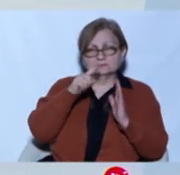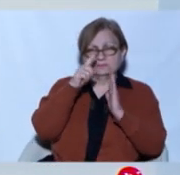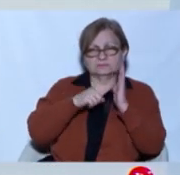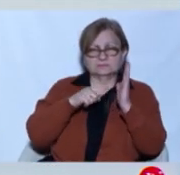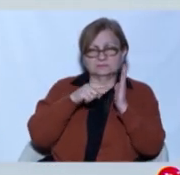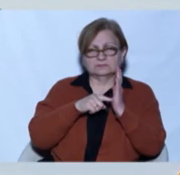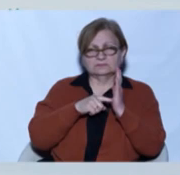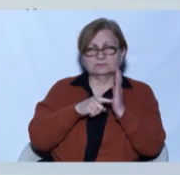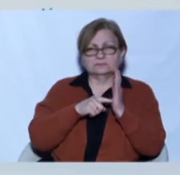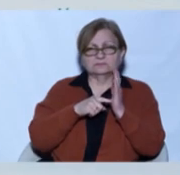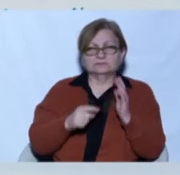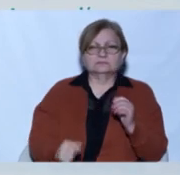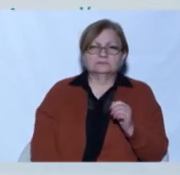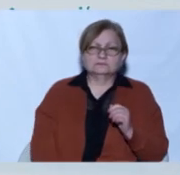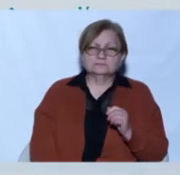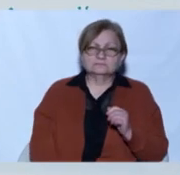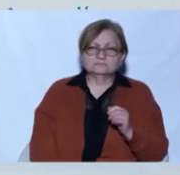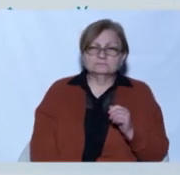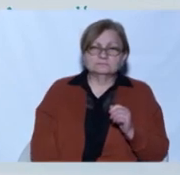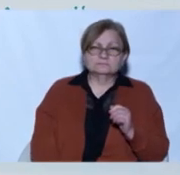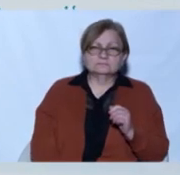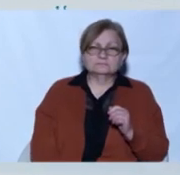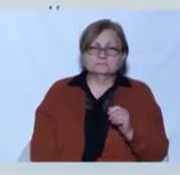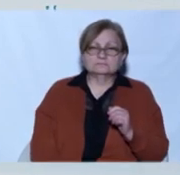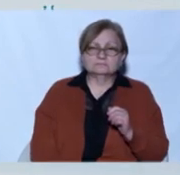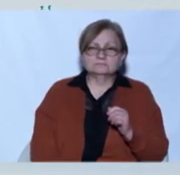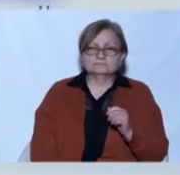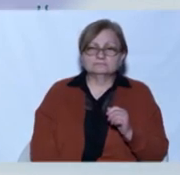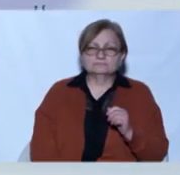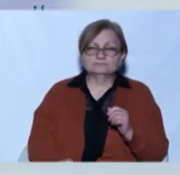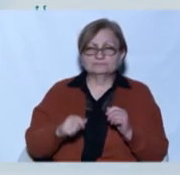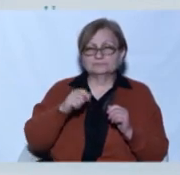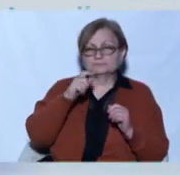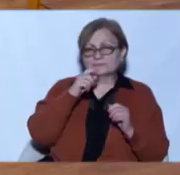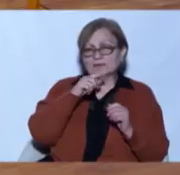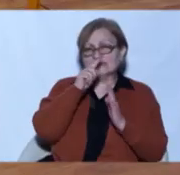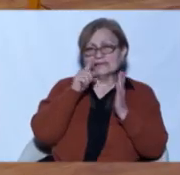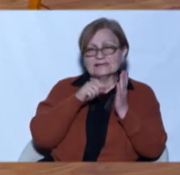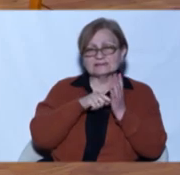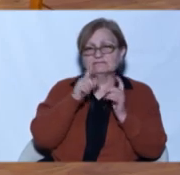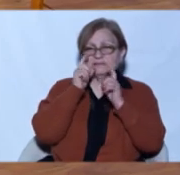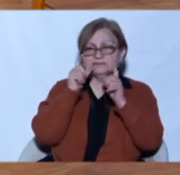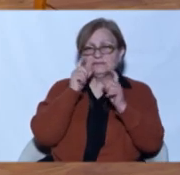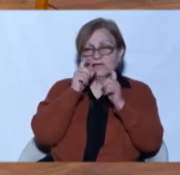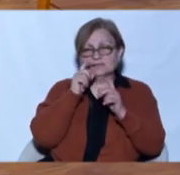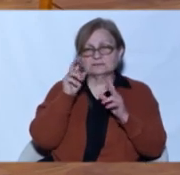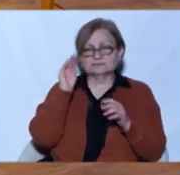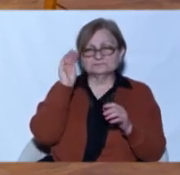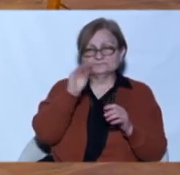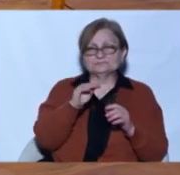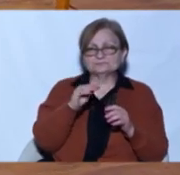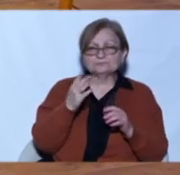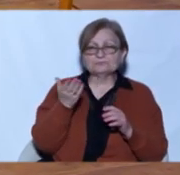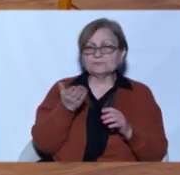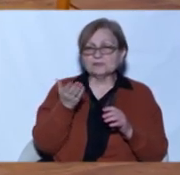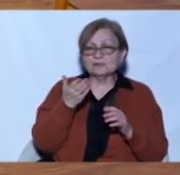არ ვიტყვი, შემიძლია ვთქვა რასაკვირველი ამას კითხვა ძახილის ნიშანი ეწოდება, მაგრამ რომელი წინადადების